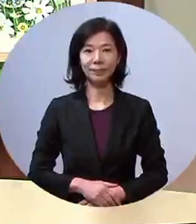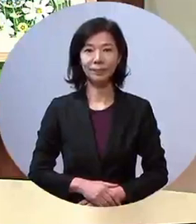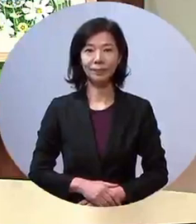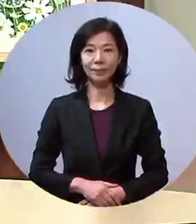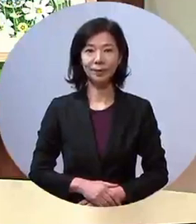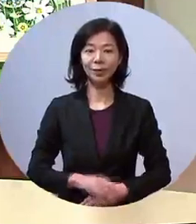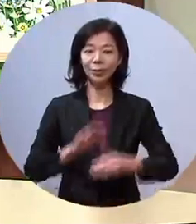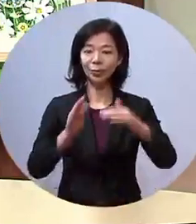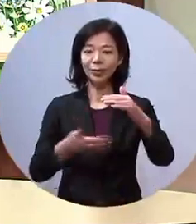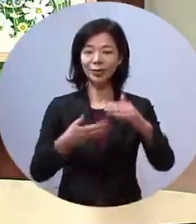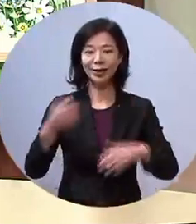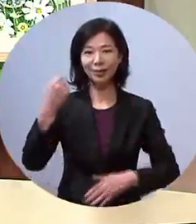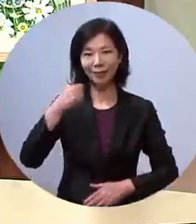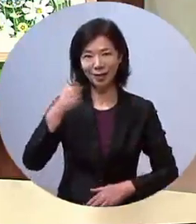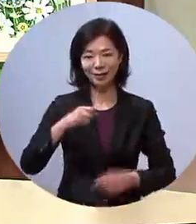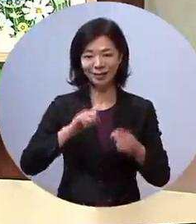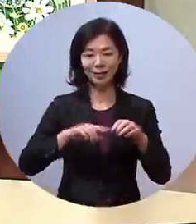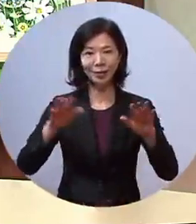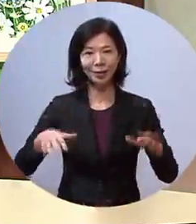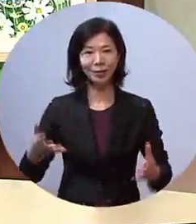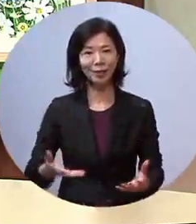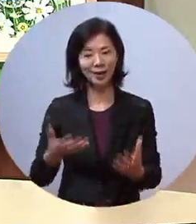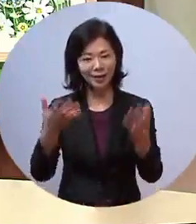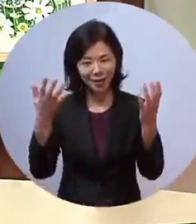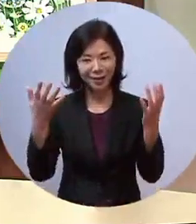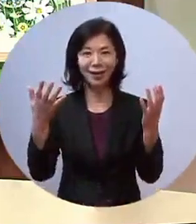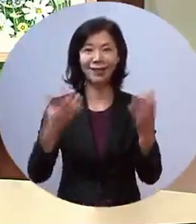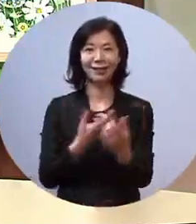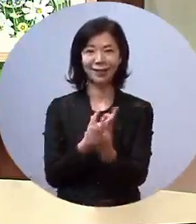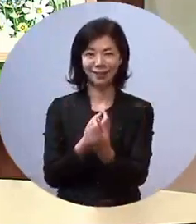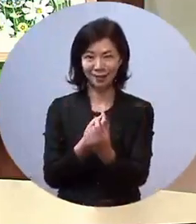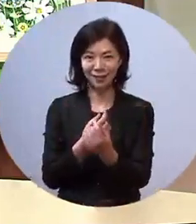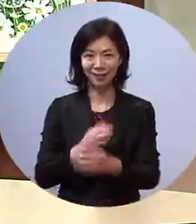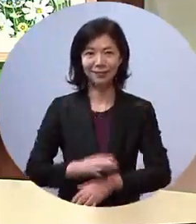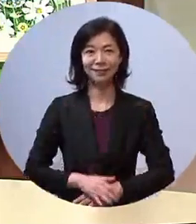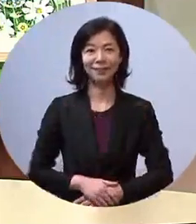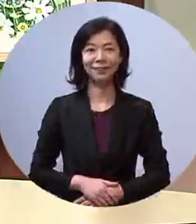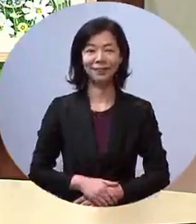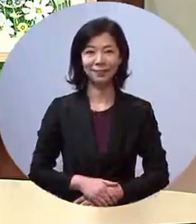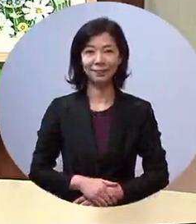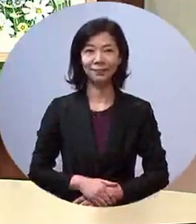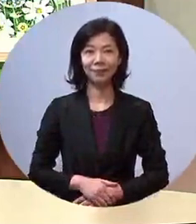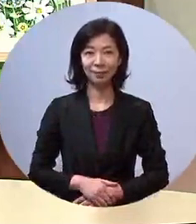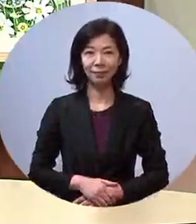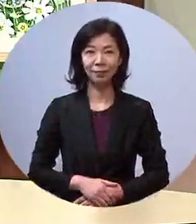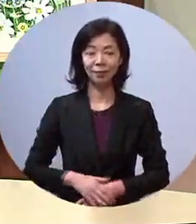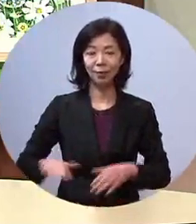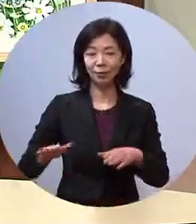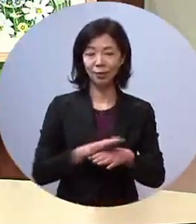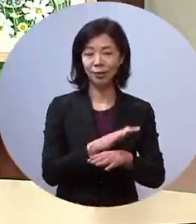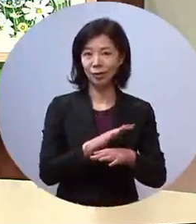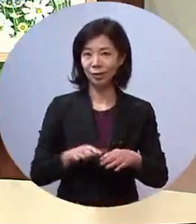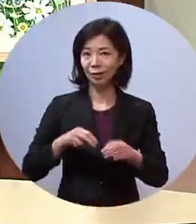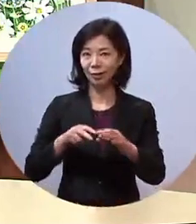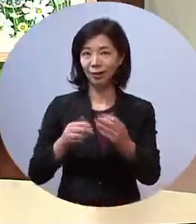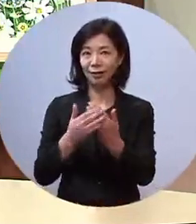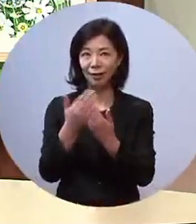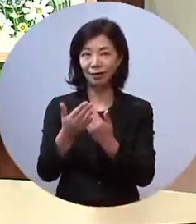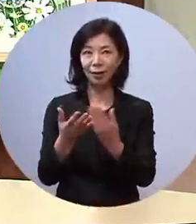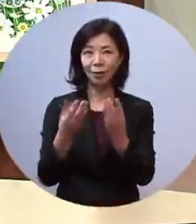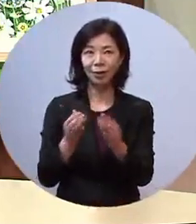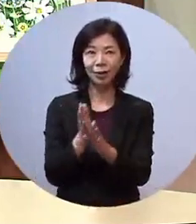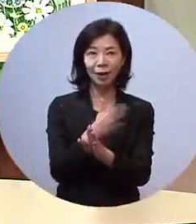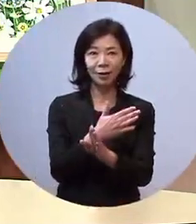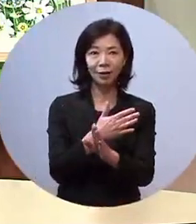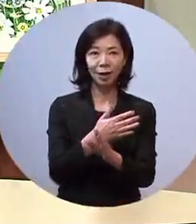藤沢の夏は今年も華やかで賑やかでしたね。でもこのビーチサッカー大会の後、急に涼し